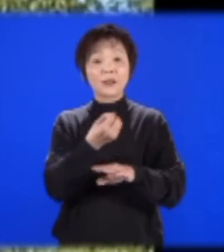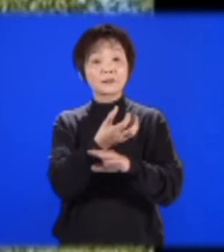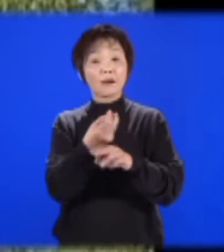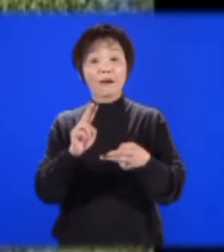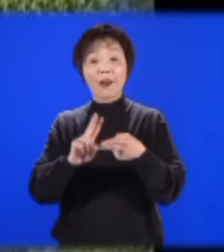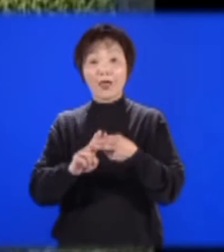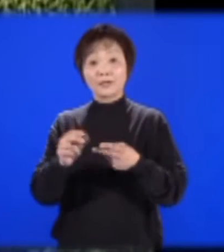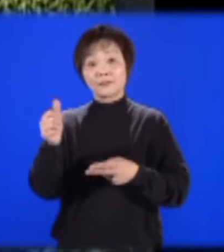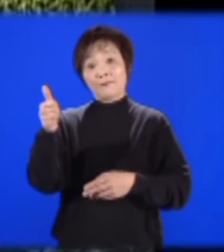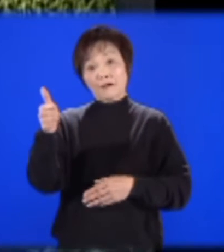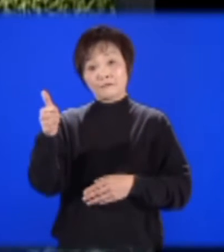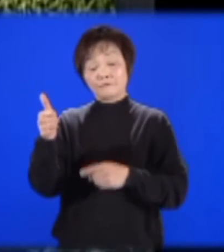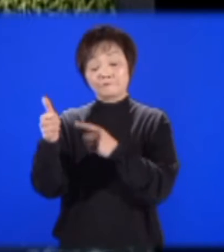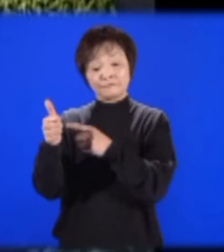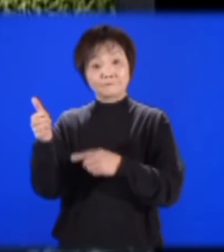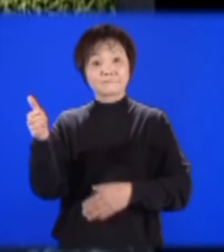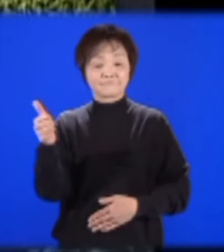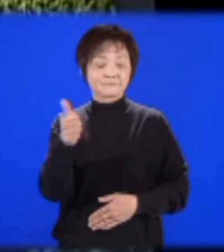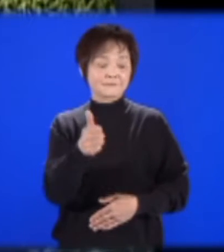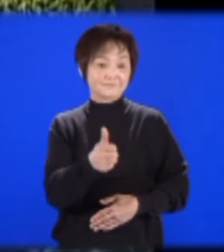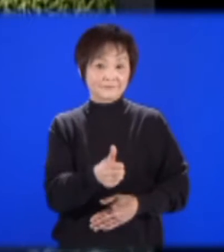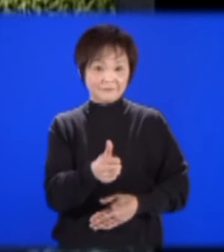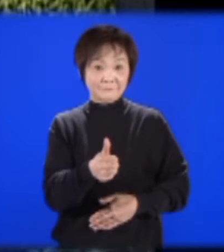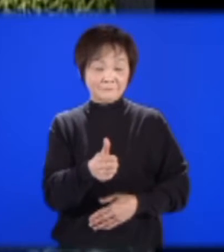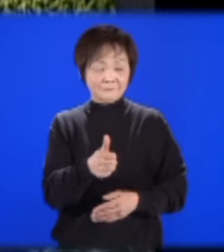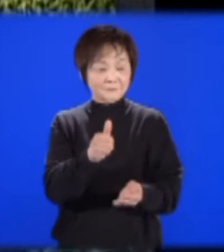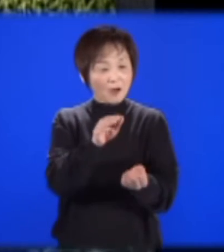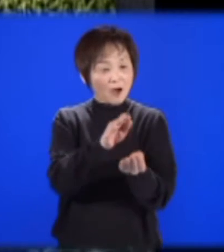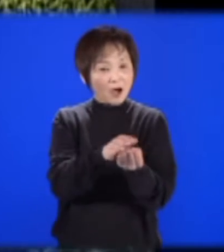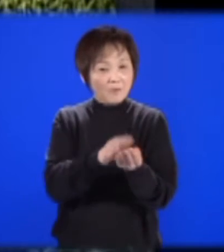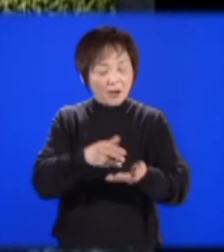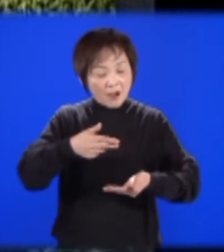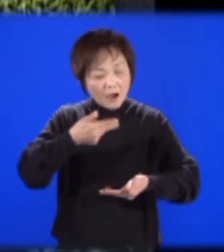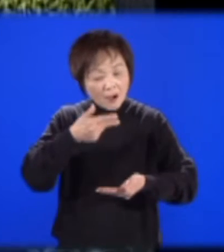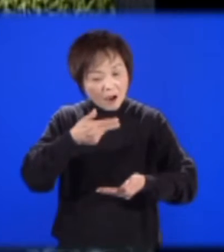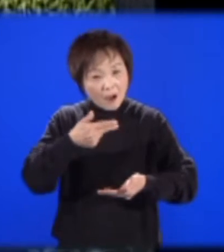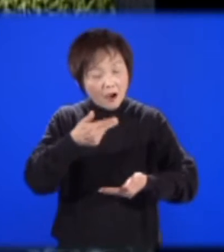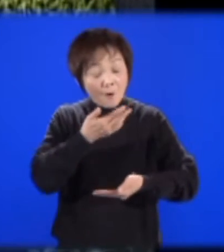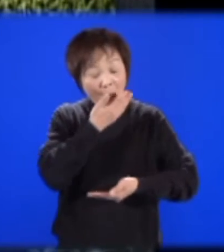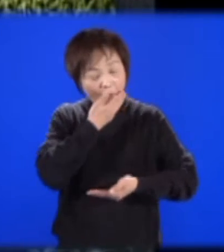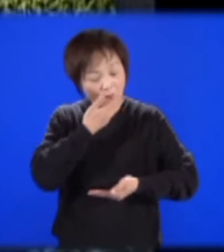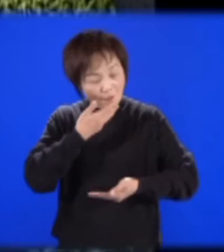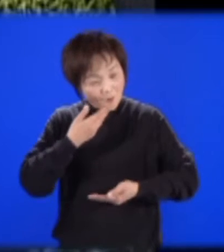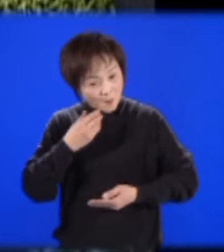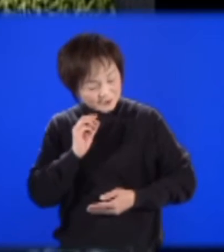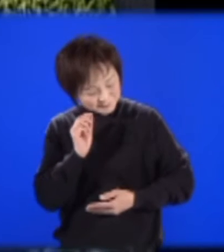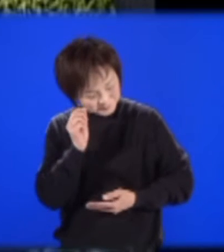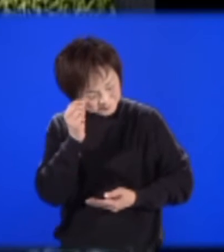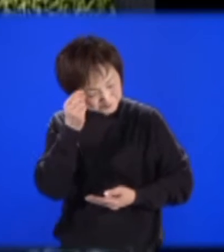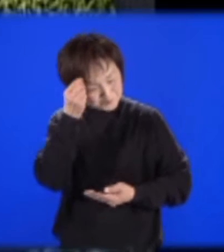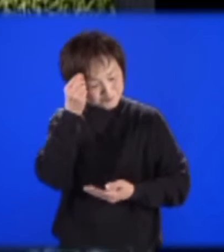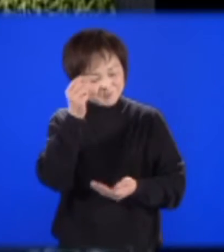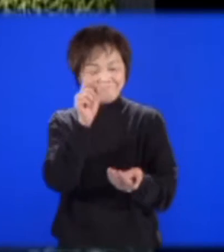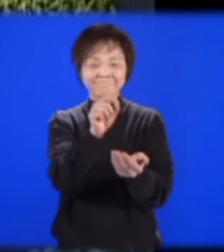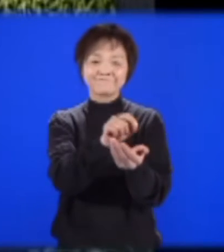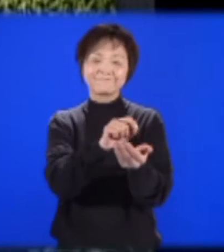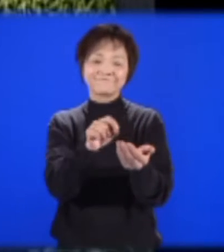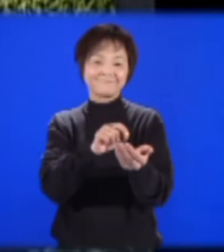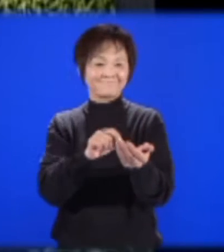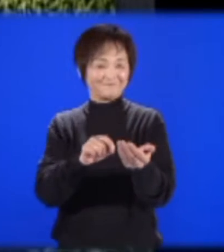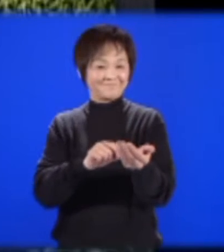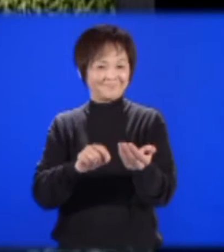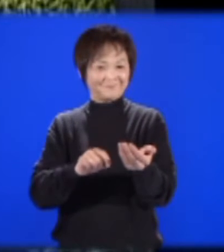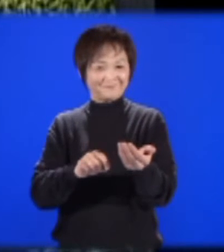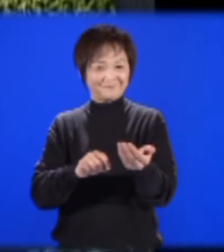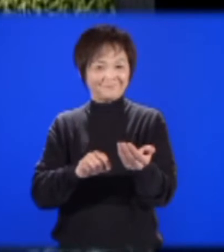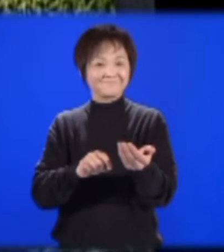。貴鶴が富田を訪れた時に焼きハマグリを食べて、その風味をたたえて詠んだ俳句だそうです